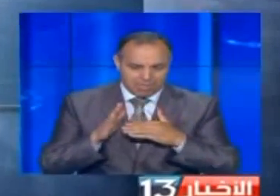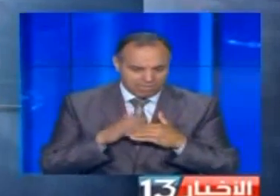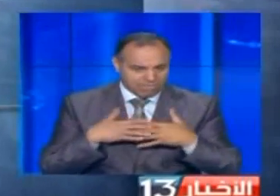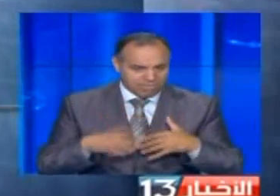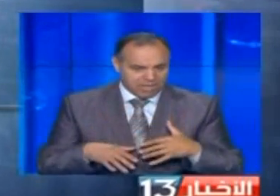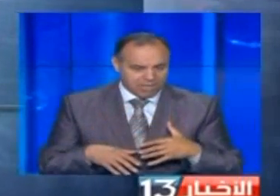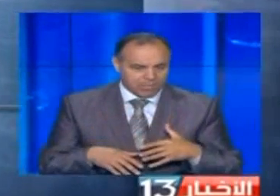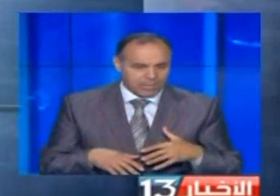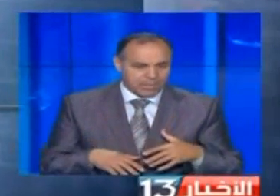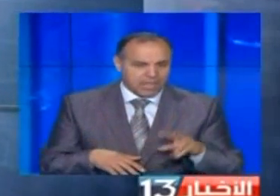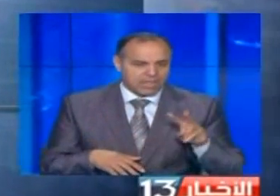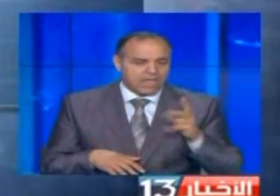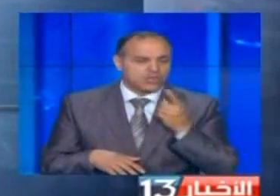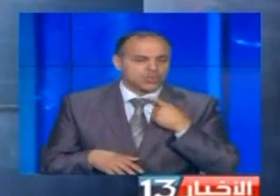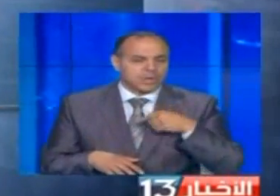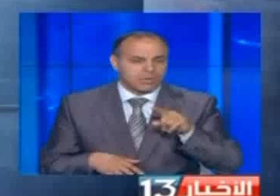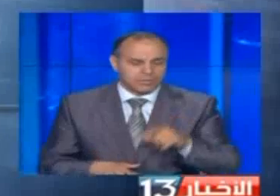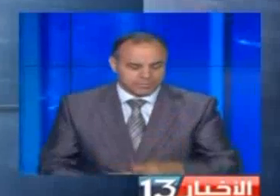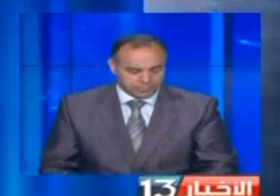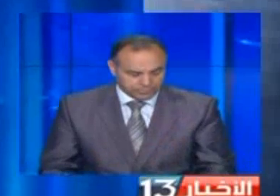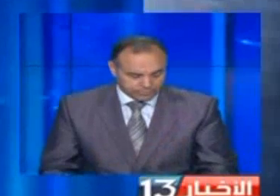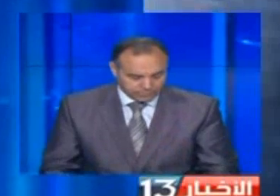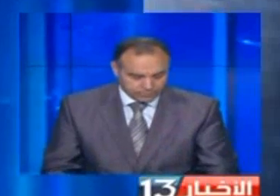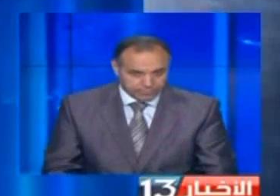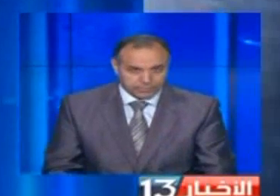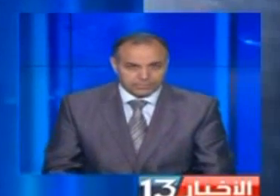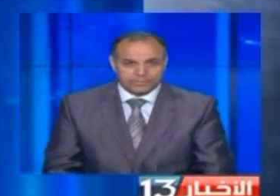في 2 جوان المقبل.